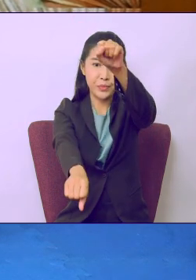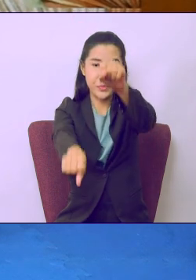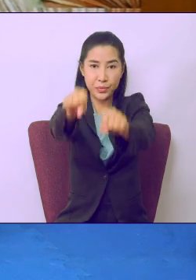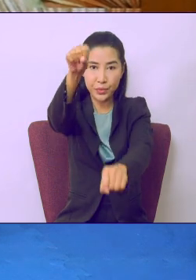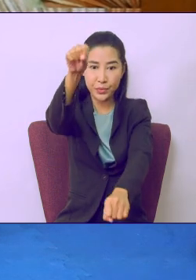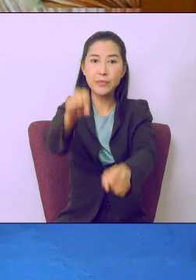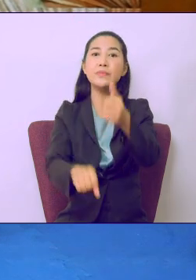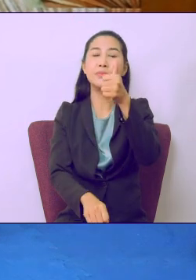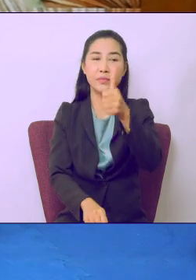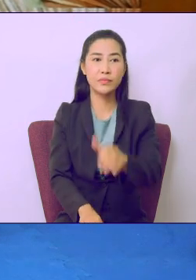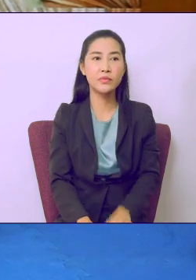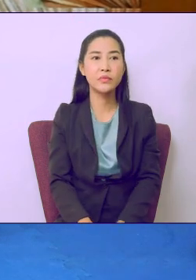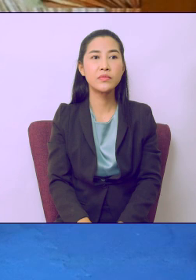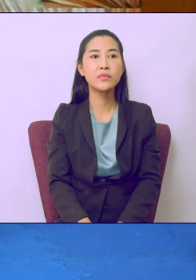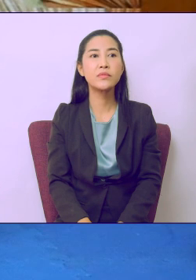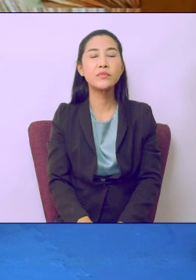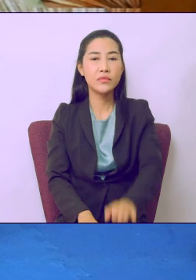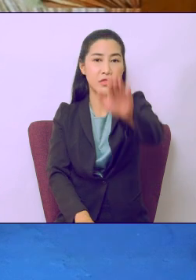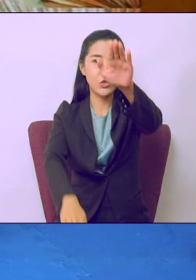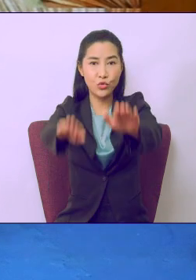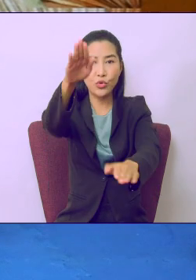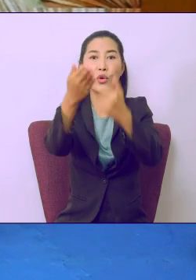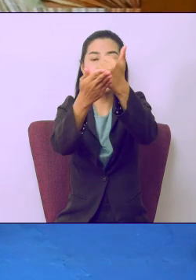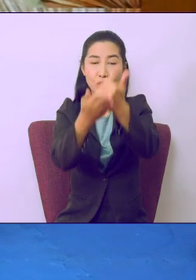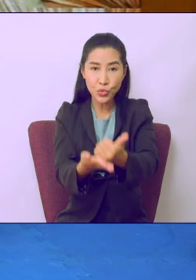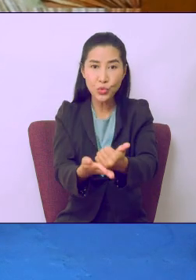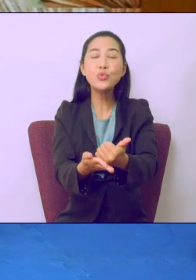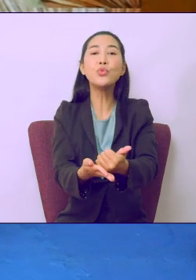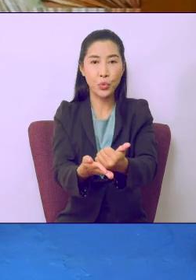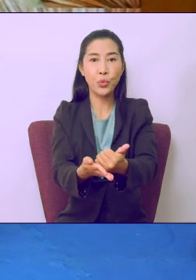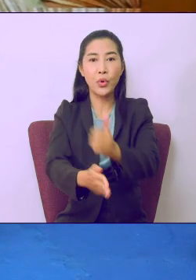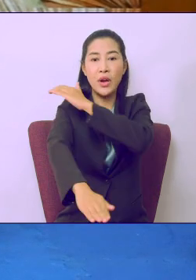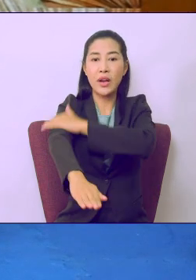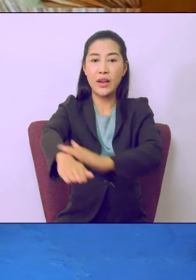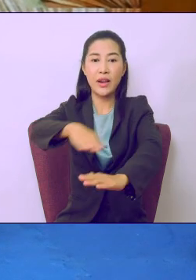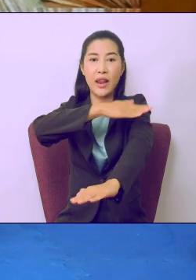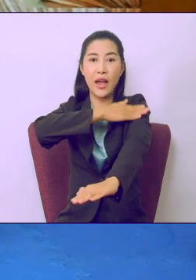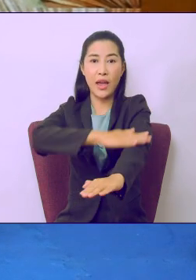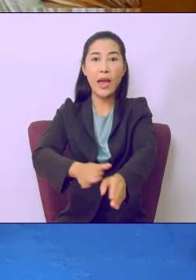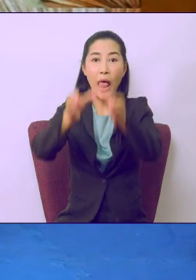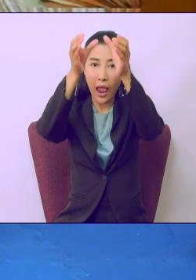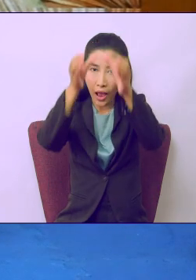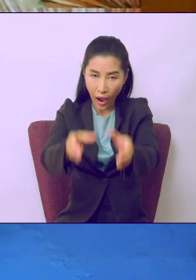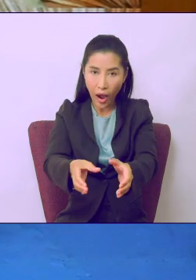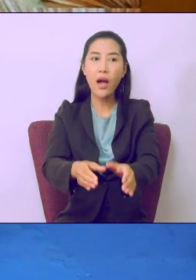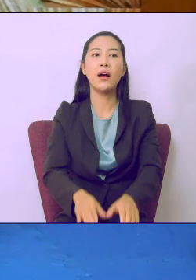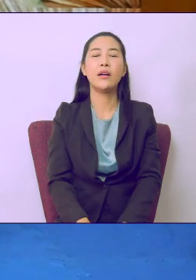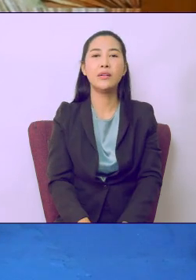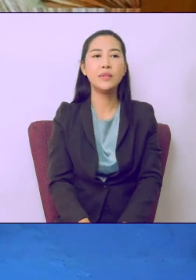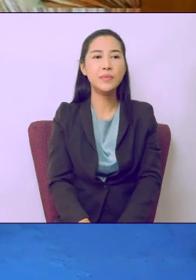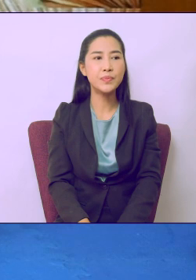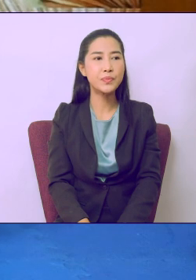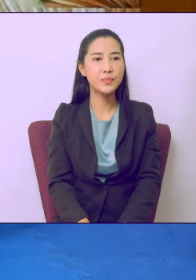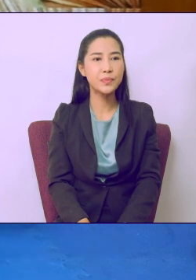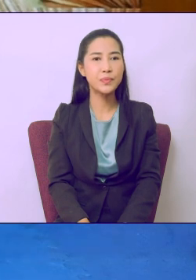ที่ 10เนี่ยนะครับใช้อุปกรณ์ช่วยจะช่วยเรื่องของแขนและขาเพราะมันมีตัวซัพพอร์ตทำทำทีละส่วนก็ได้ไม่จำเป็นต้องทำตามภาพนะ